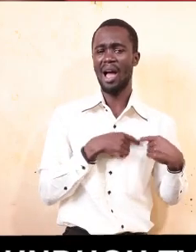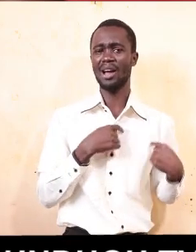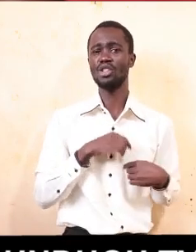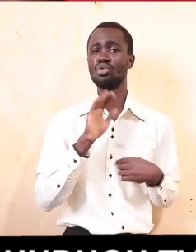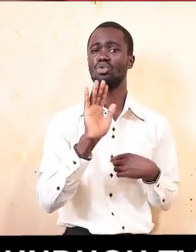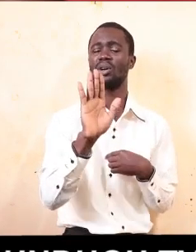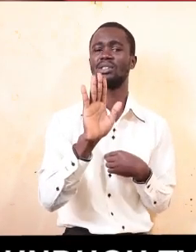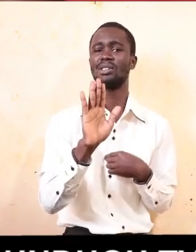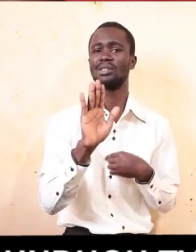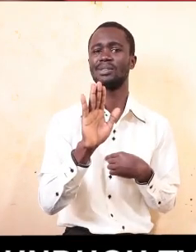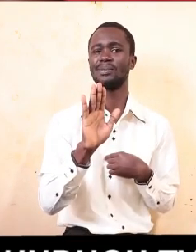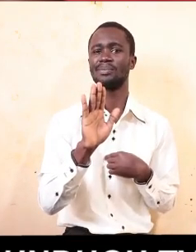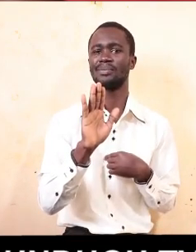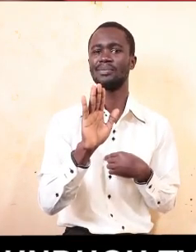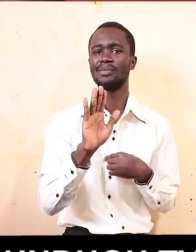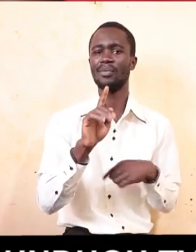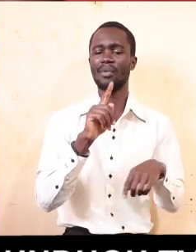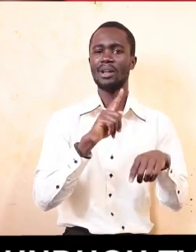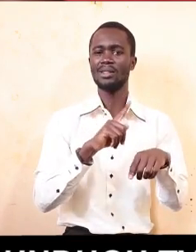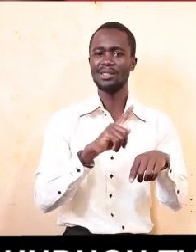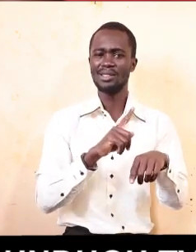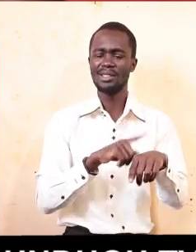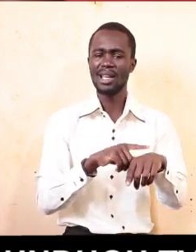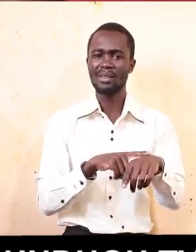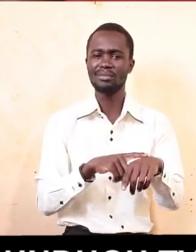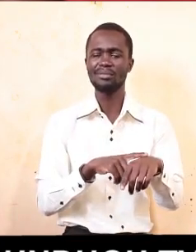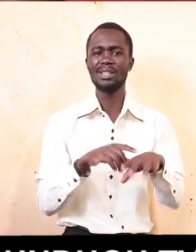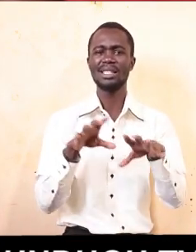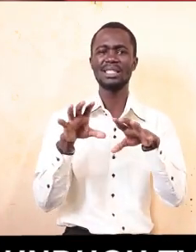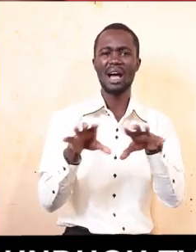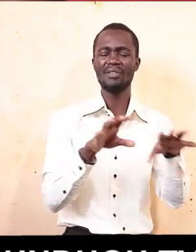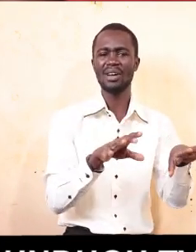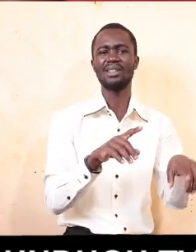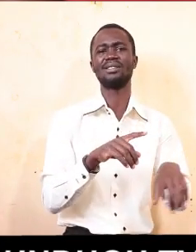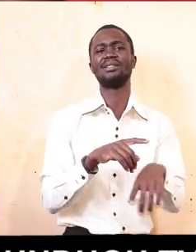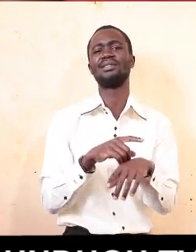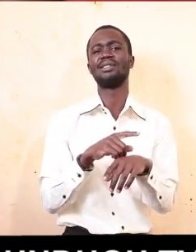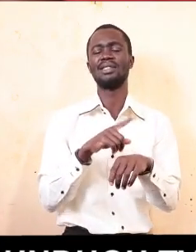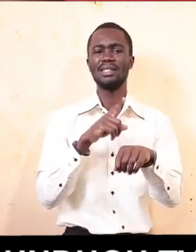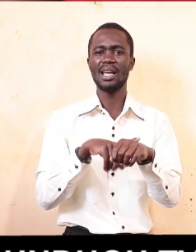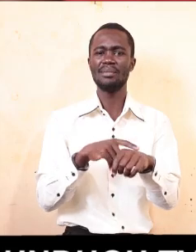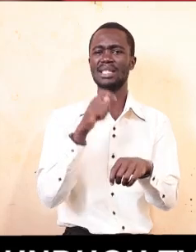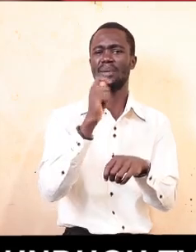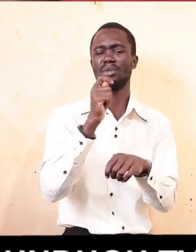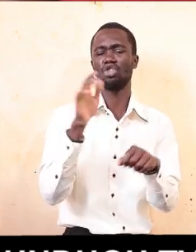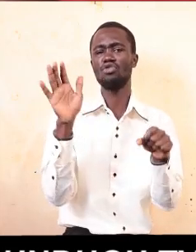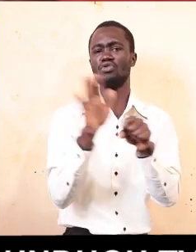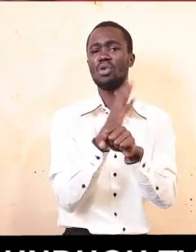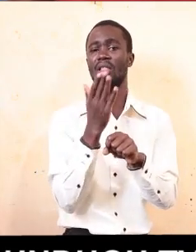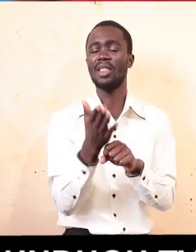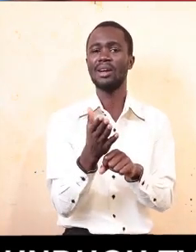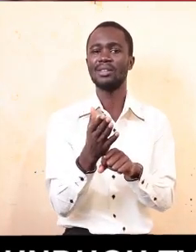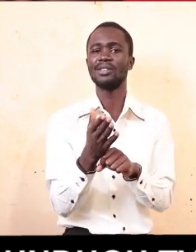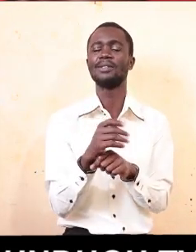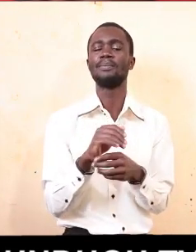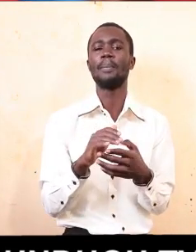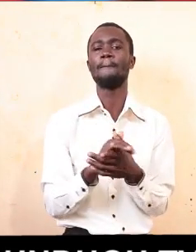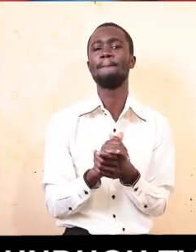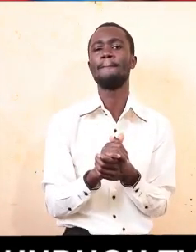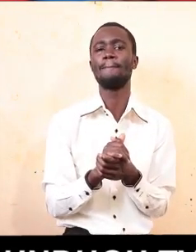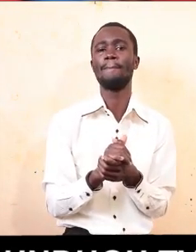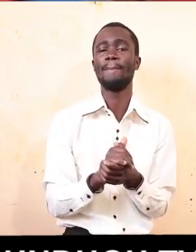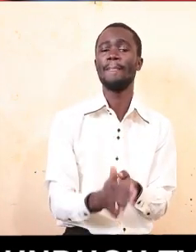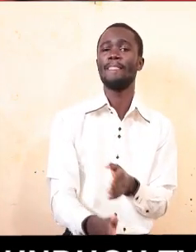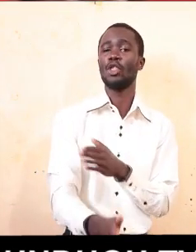wakati wa thiki, wakati wa tabu, wakati wa majaribio yako. Ukijaribiwa